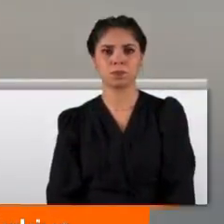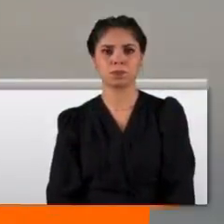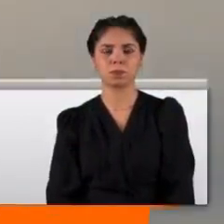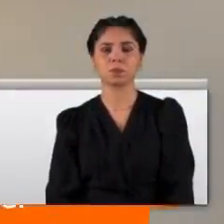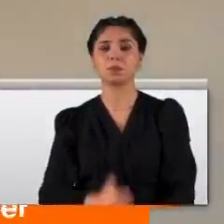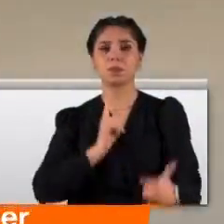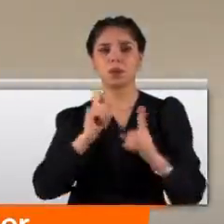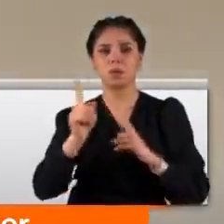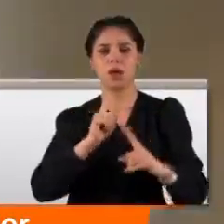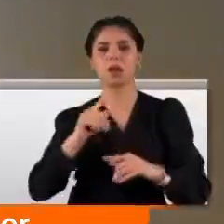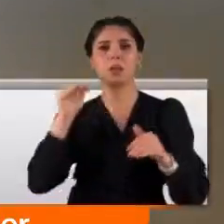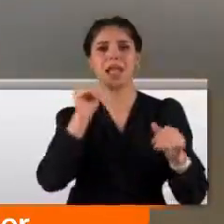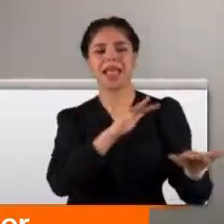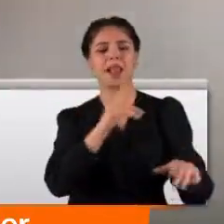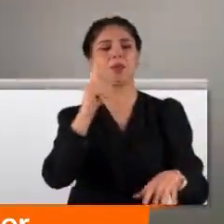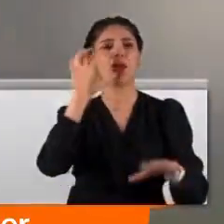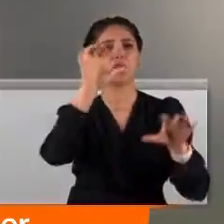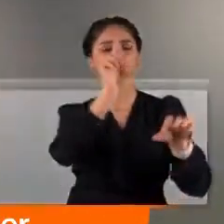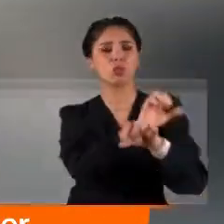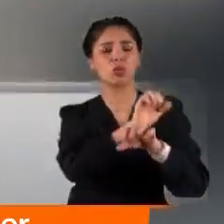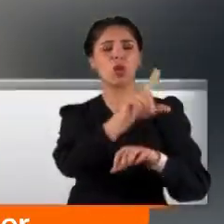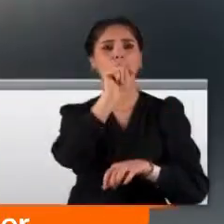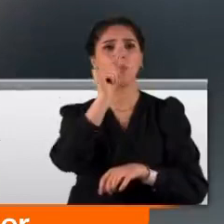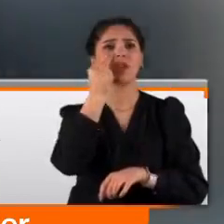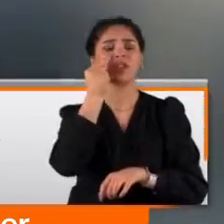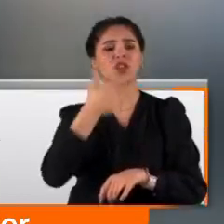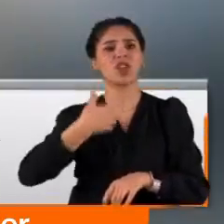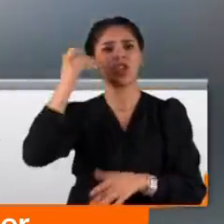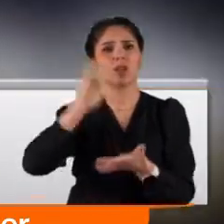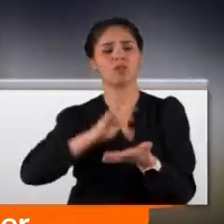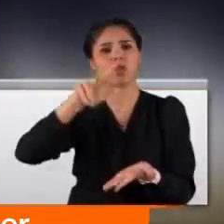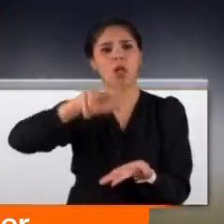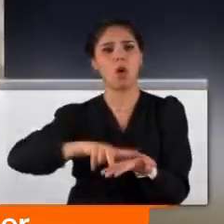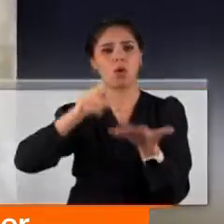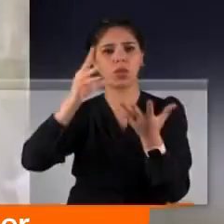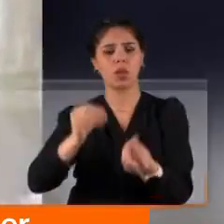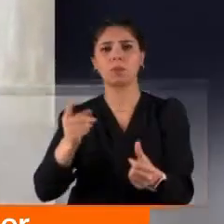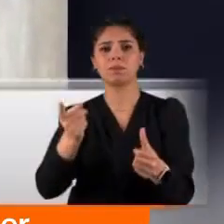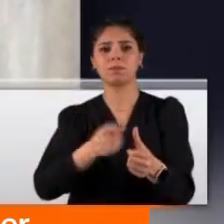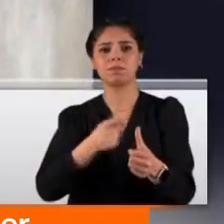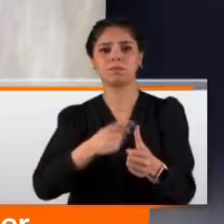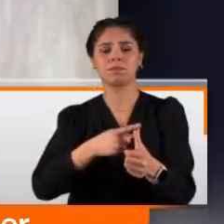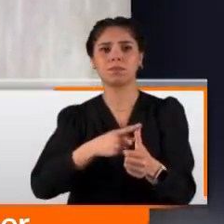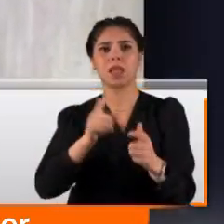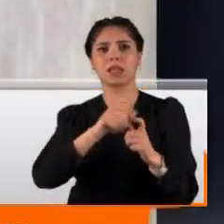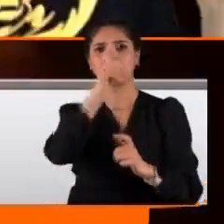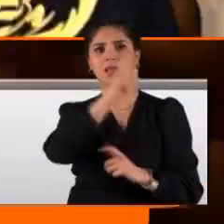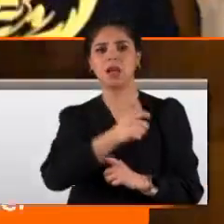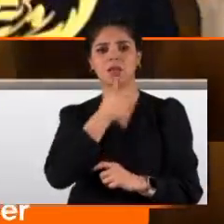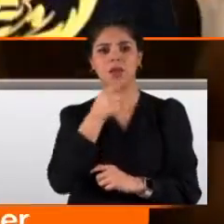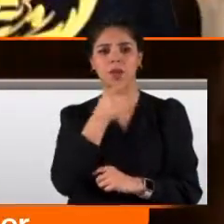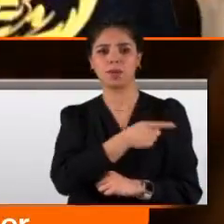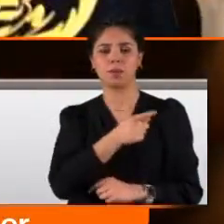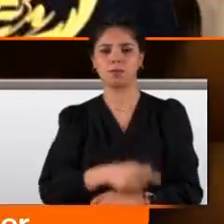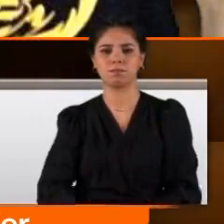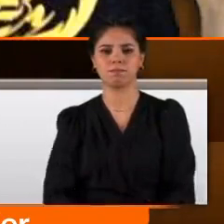mahkeme gösterilerde tutuklanan 11 kişinin daha idam cezasını onayladı onlardan biri de şahant muhammedzade